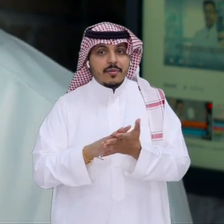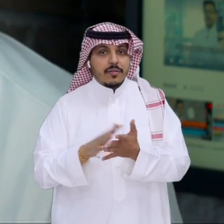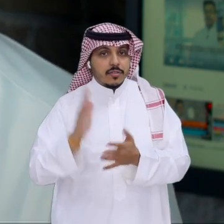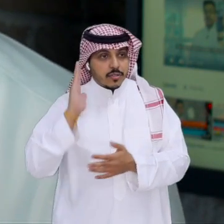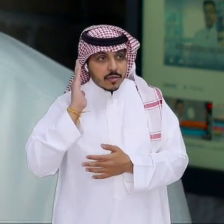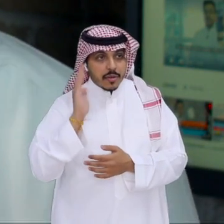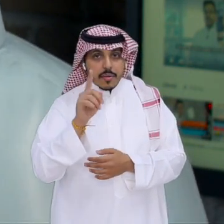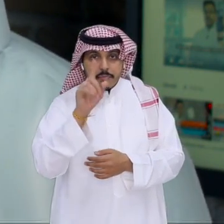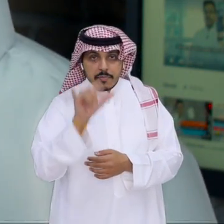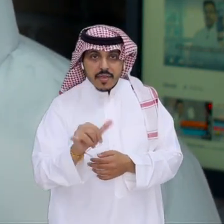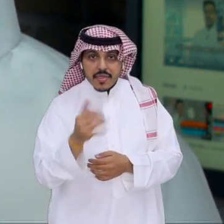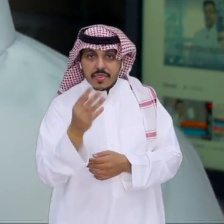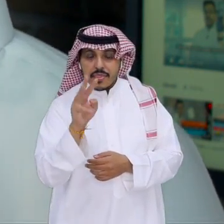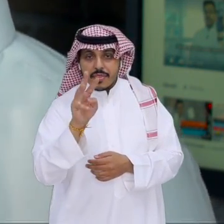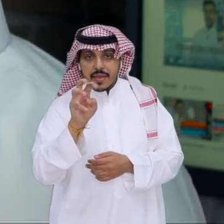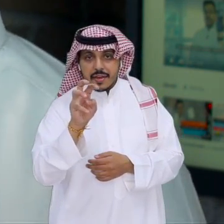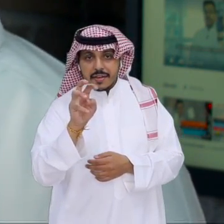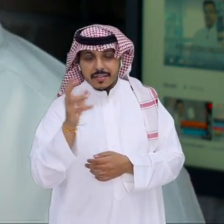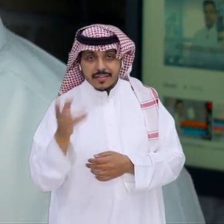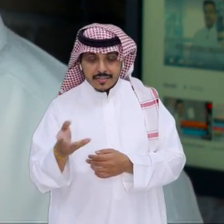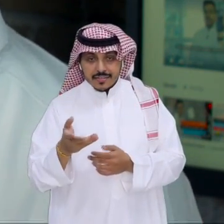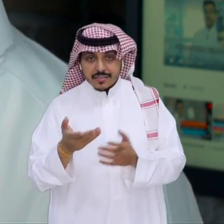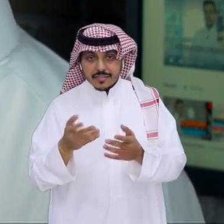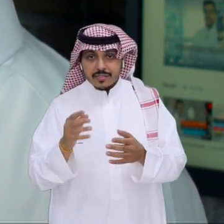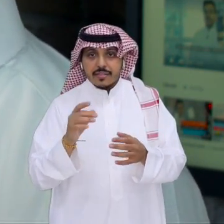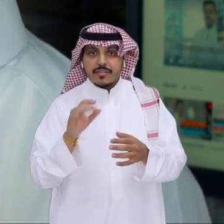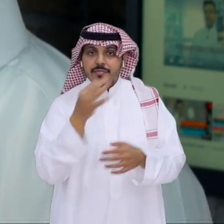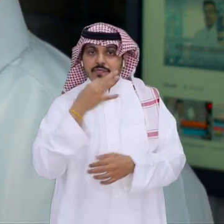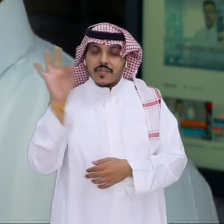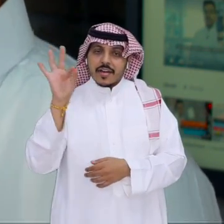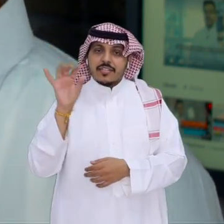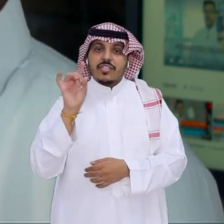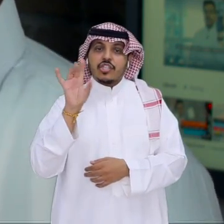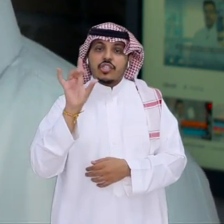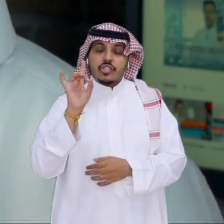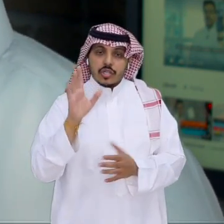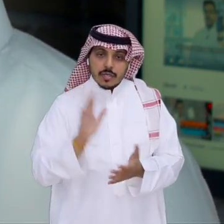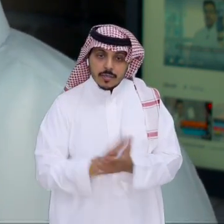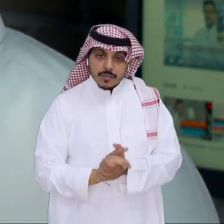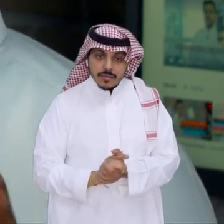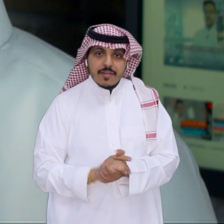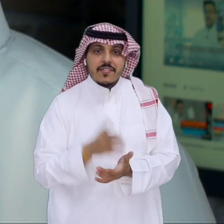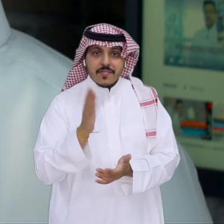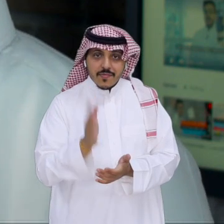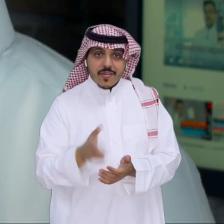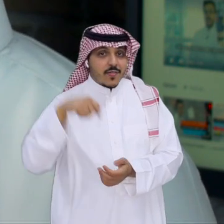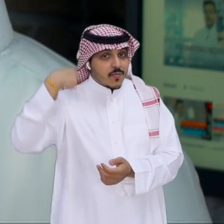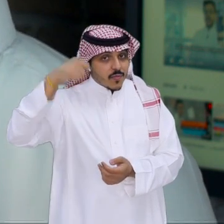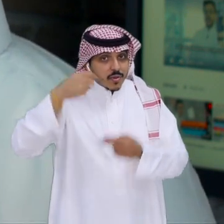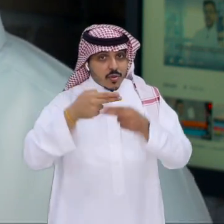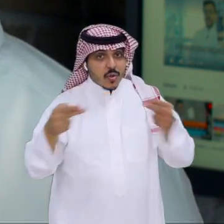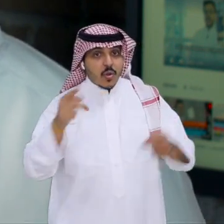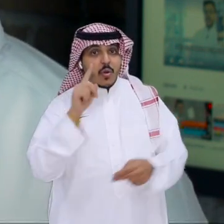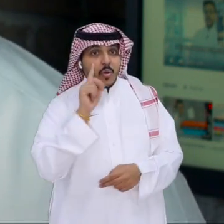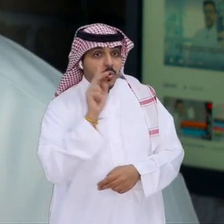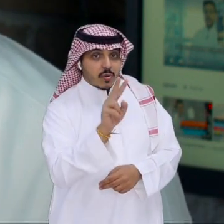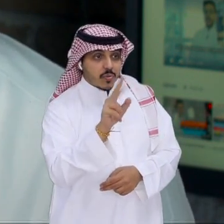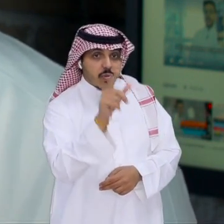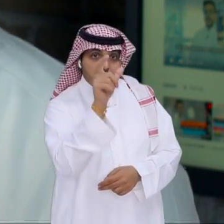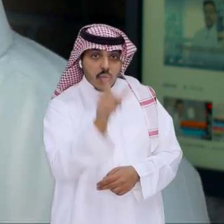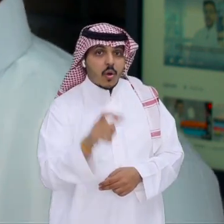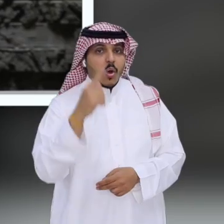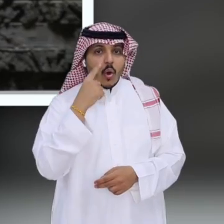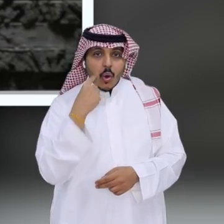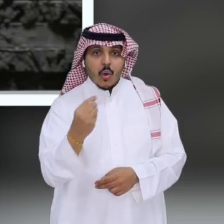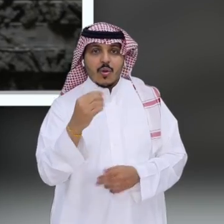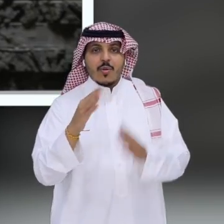عن هواتف البي 30 وسلسلة البي 30 هي المتوقع الإعلان عنها في باريس بإذن واحد أحد. صار في فيديو جدا جميل طلع